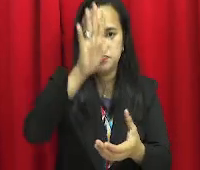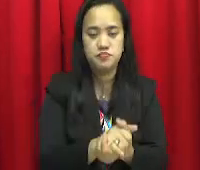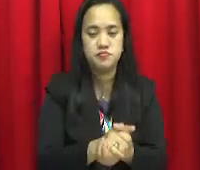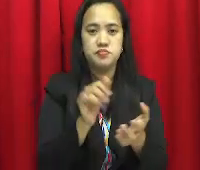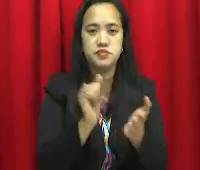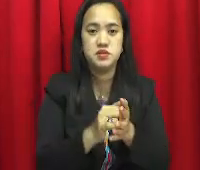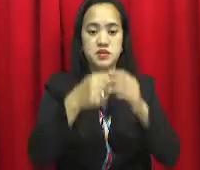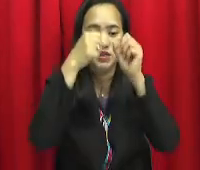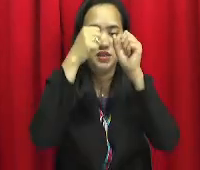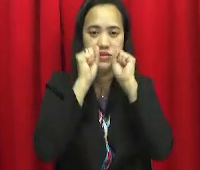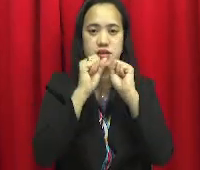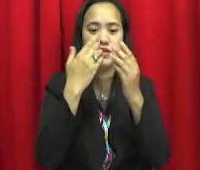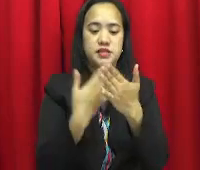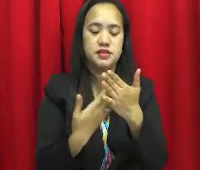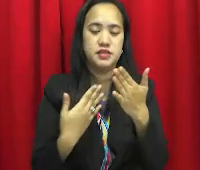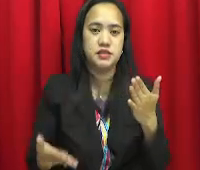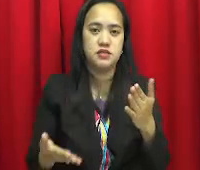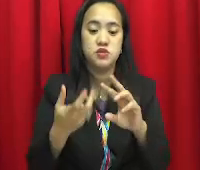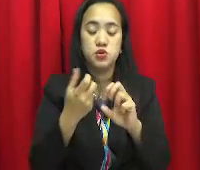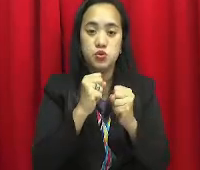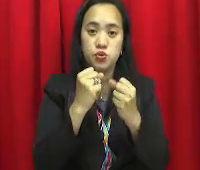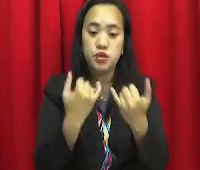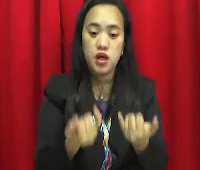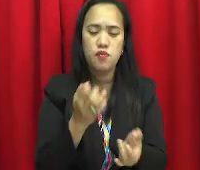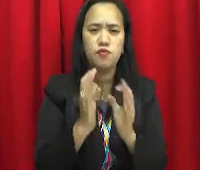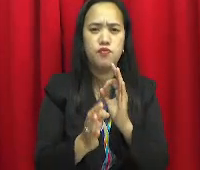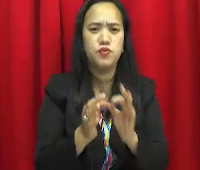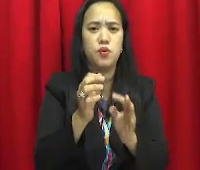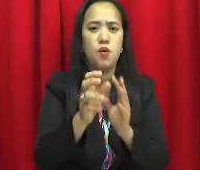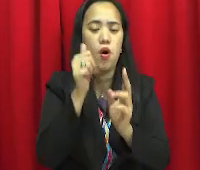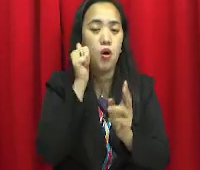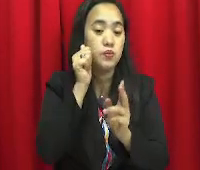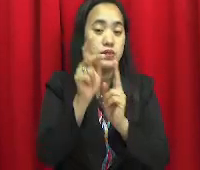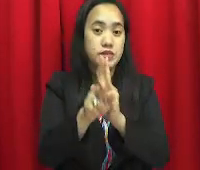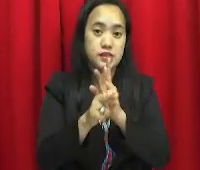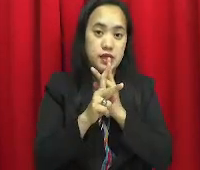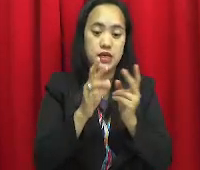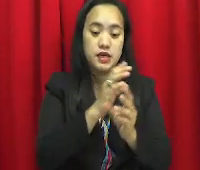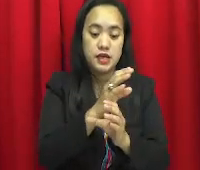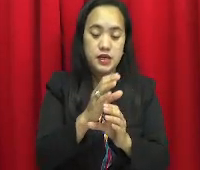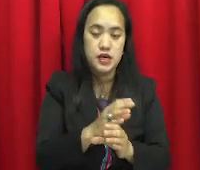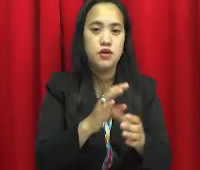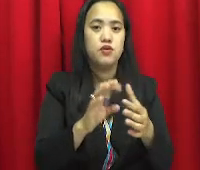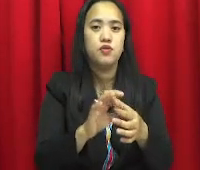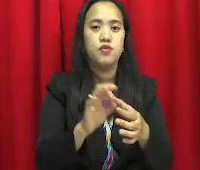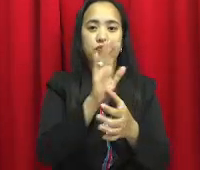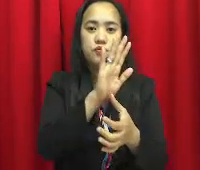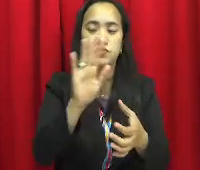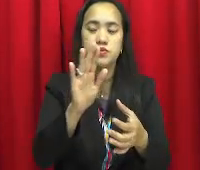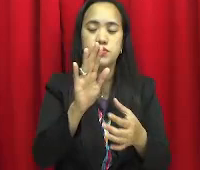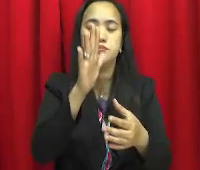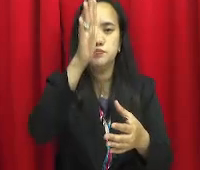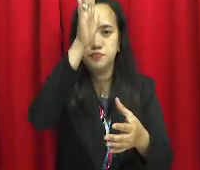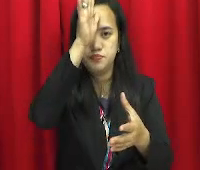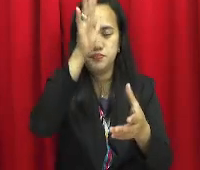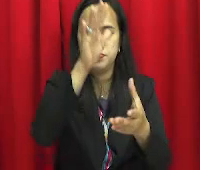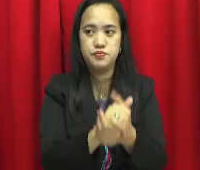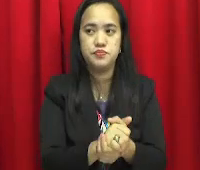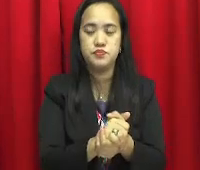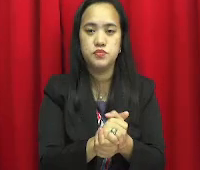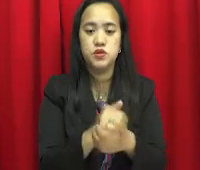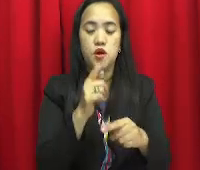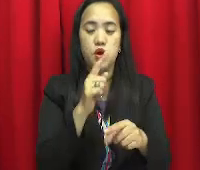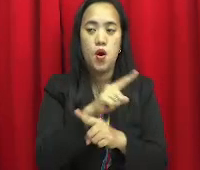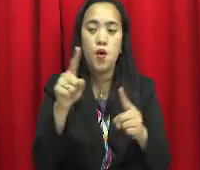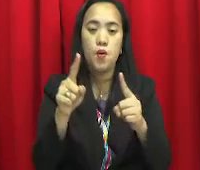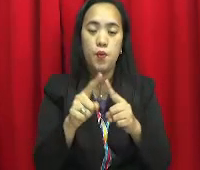Nakakalungkot, di ba? Samantalang kung naasikaso mo ng mabuti ang asawa mo, ay palagay ko naman kahit galit yan umuwi, mapapacify yan. Yeah, diba?